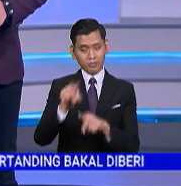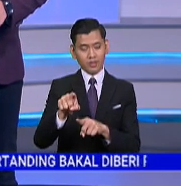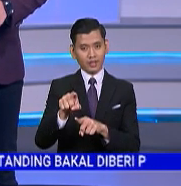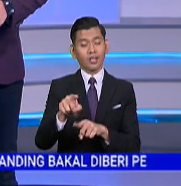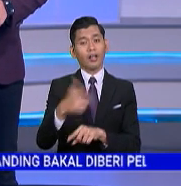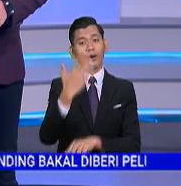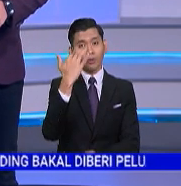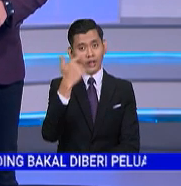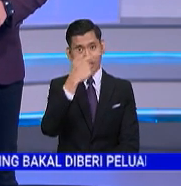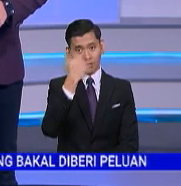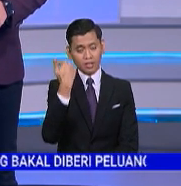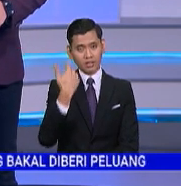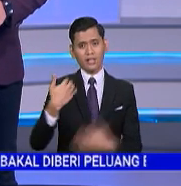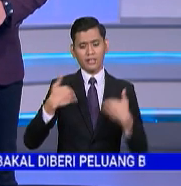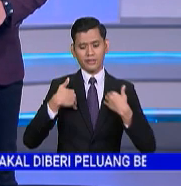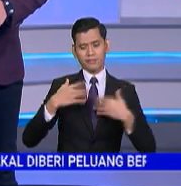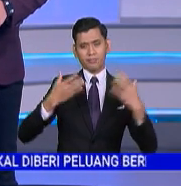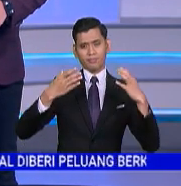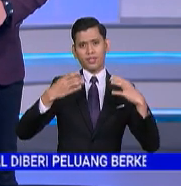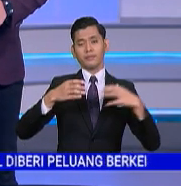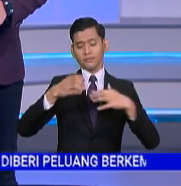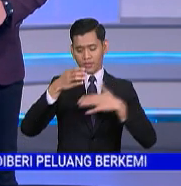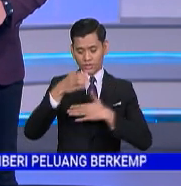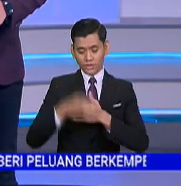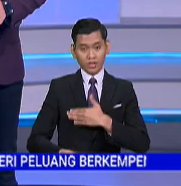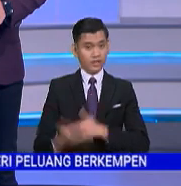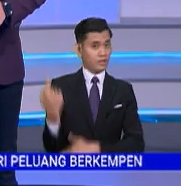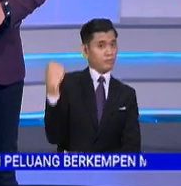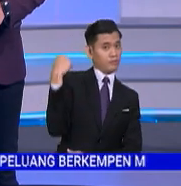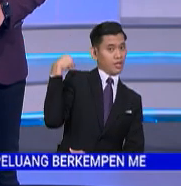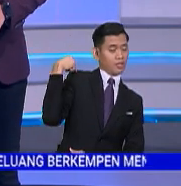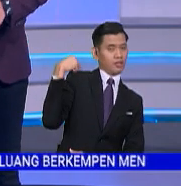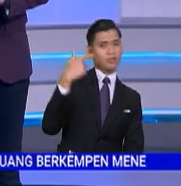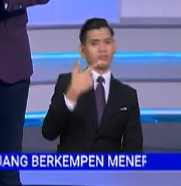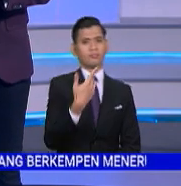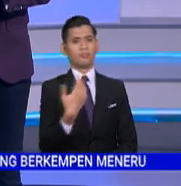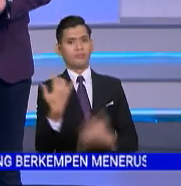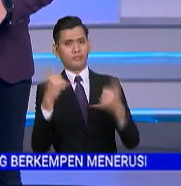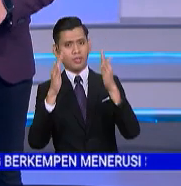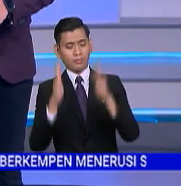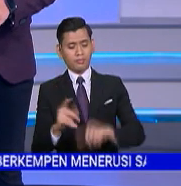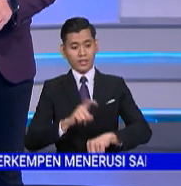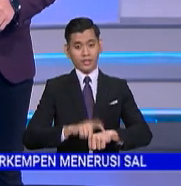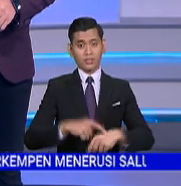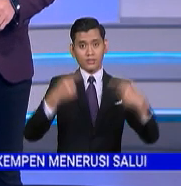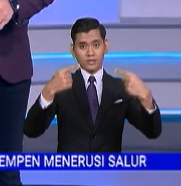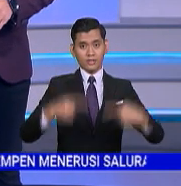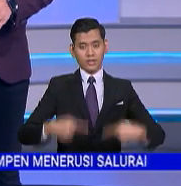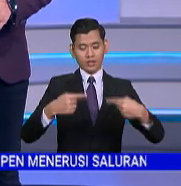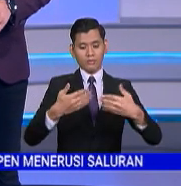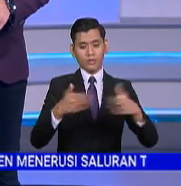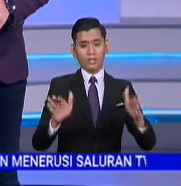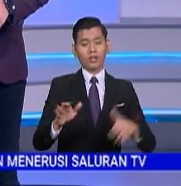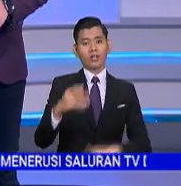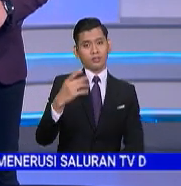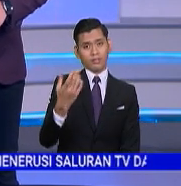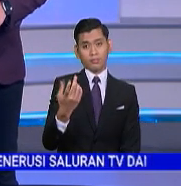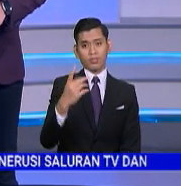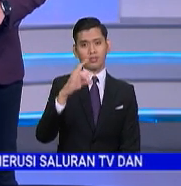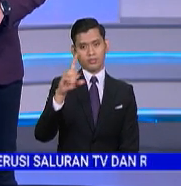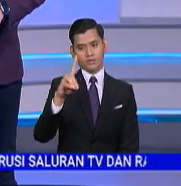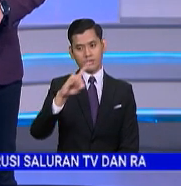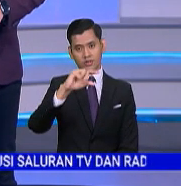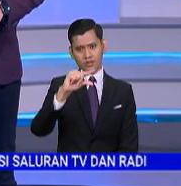ekoran kecederaan belakang yang dialami pemain berusia 23 tahun itu ketika kejohanan terbuka Hailu di Jerman minggu